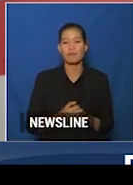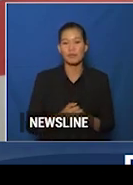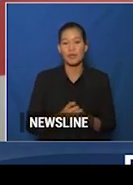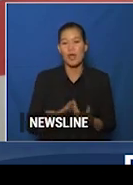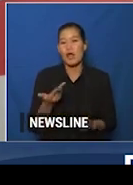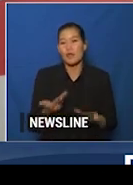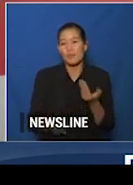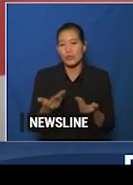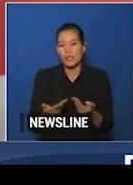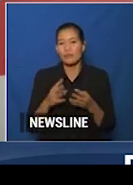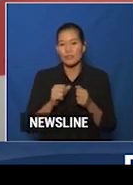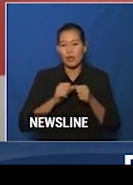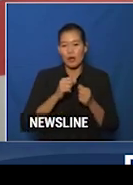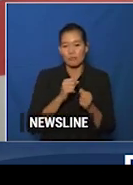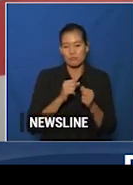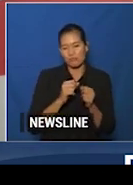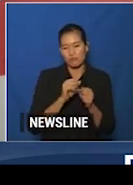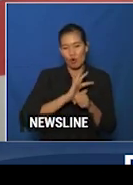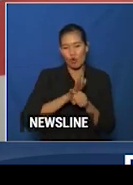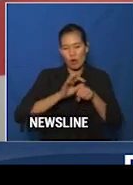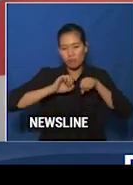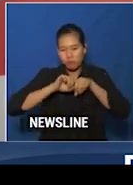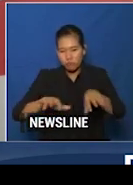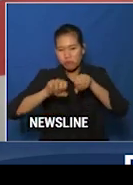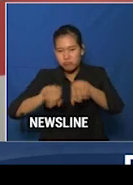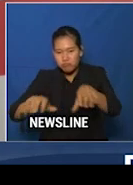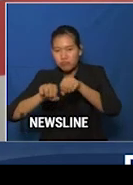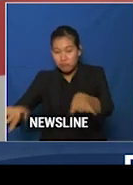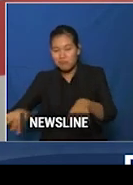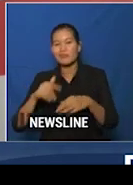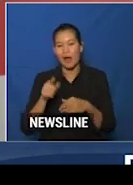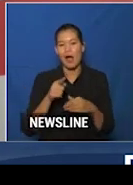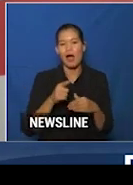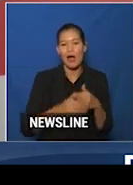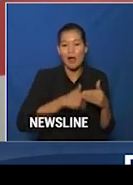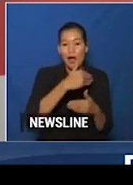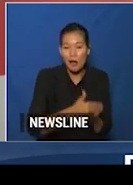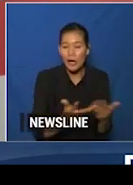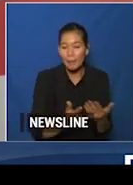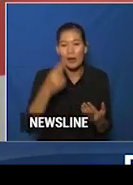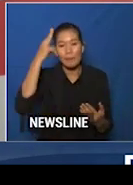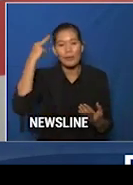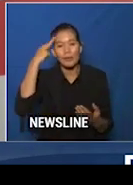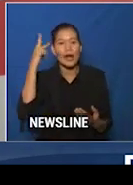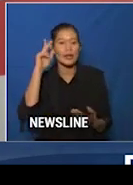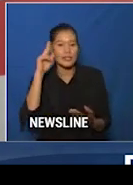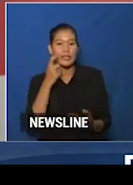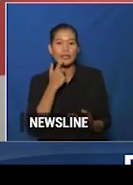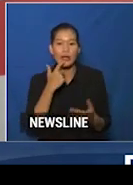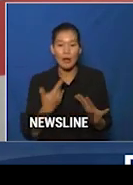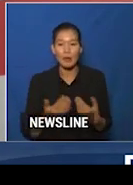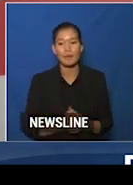menimbulkan penularan kepada yang lain maka pada tahapan berikutnya pemerintah sudah merencanakan untuk akan